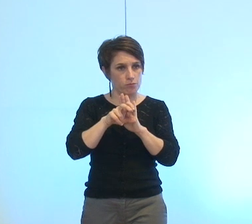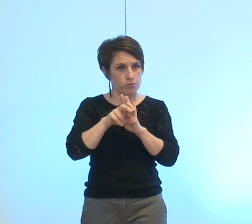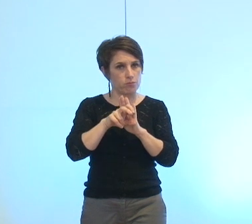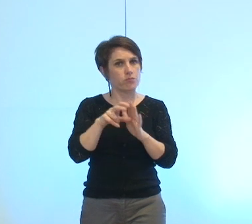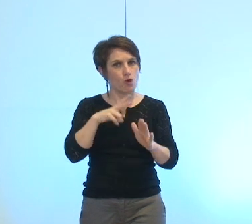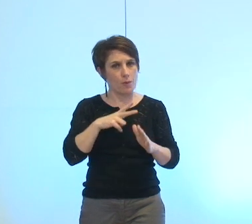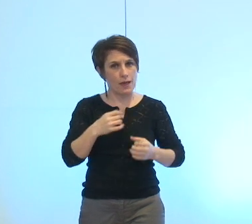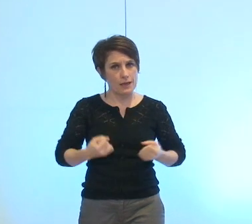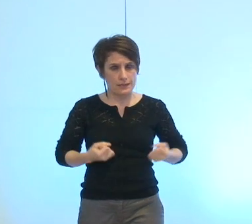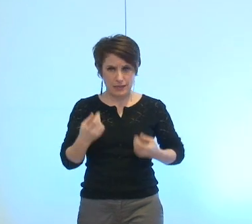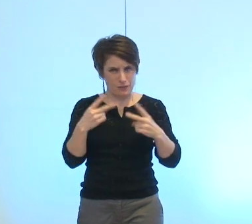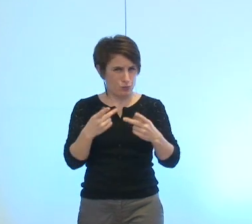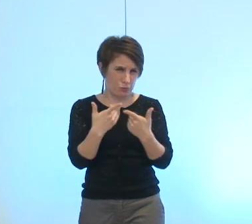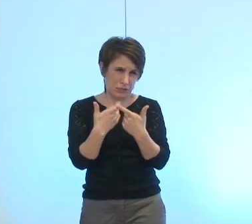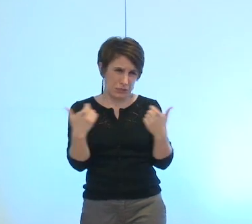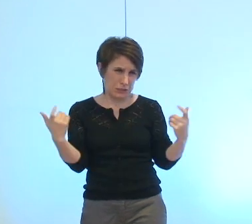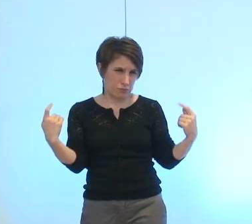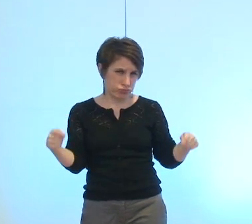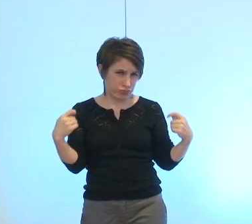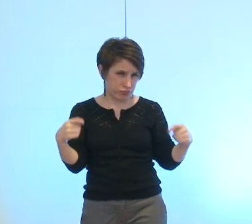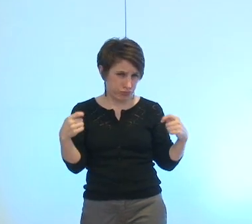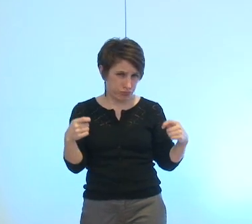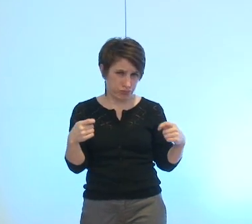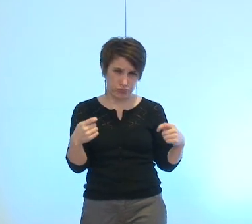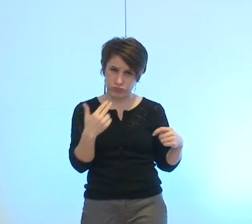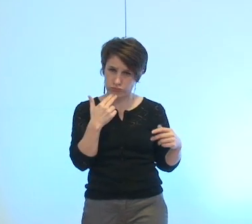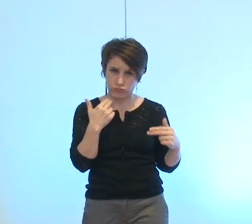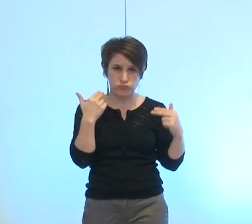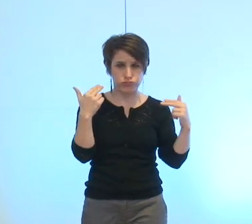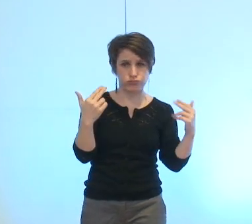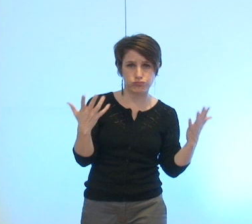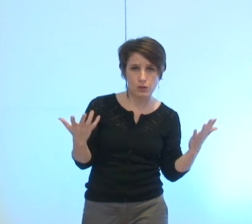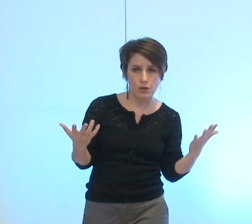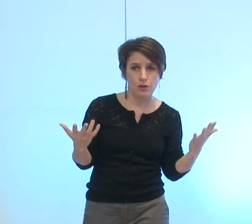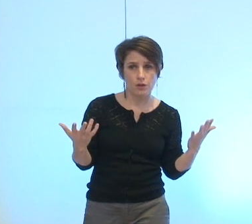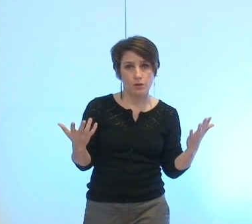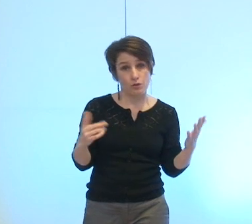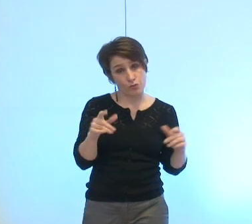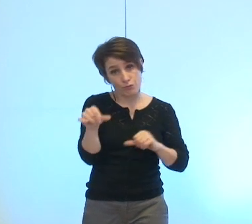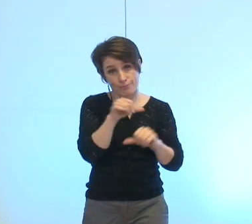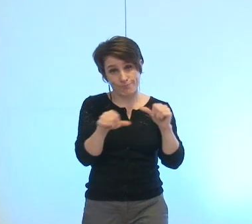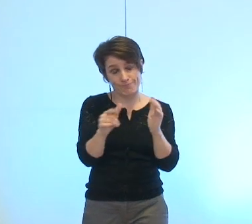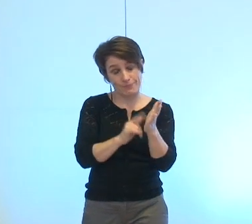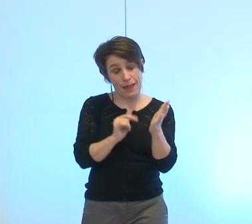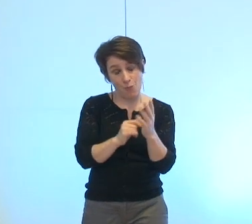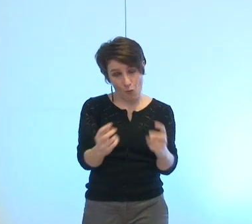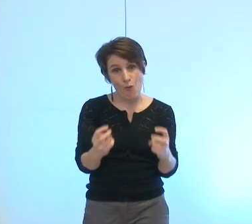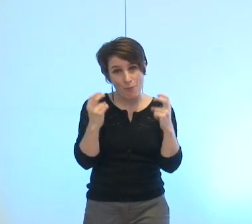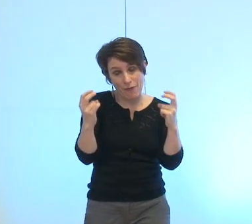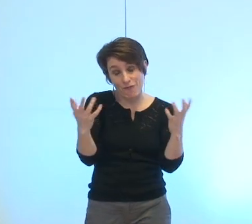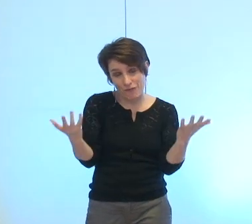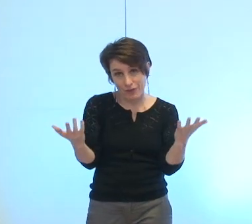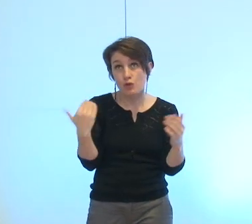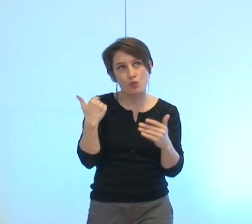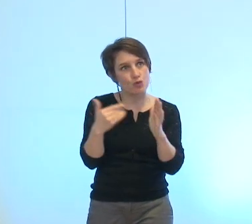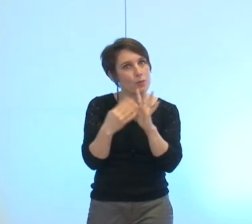publics nombreux structurés qui engendre également d'ailleurs des impôts élevés encore plus élevés